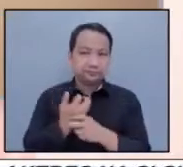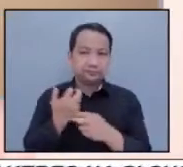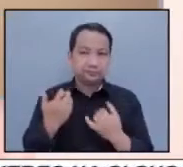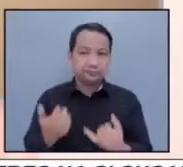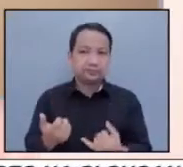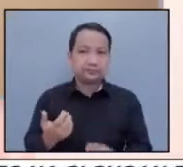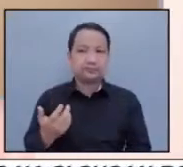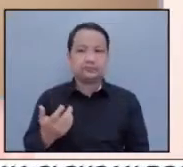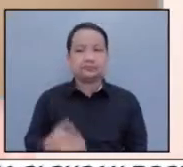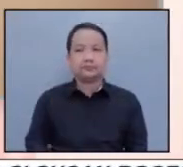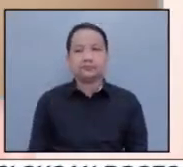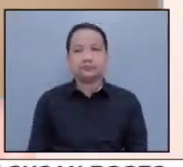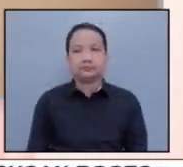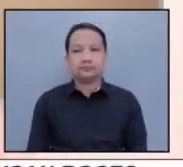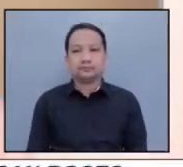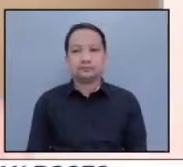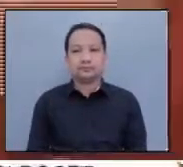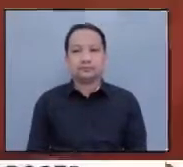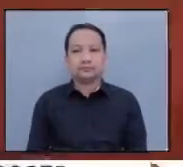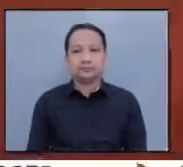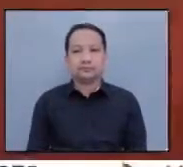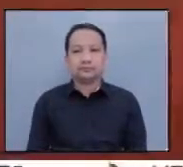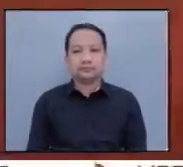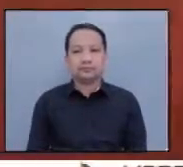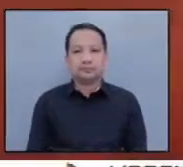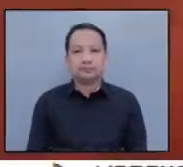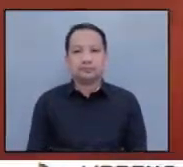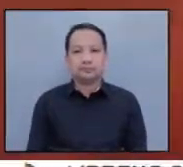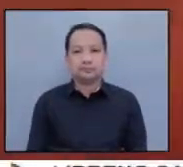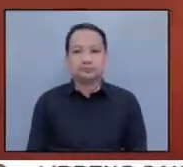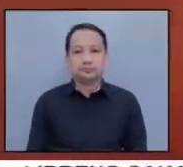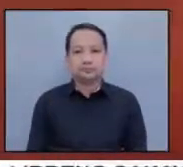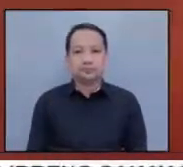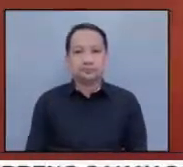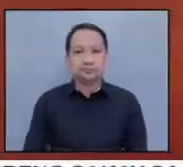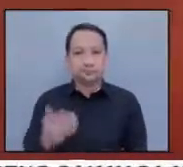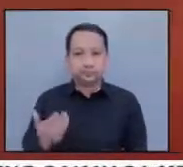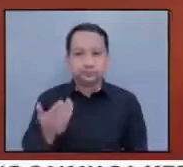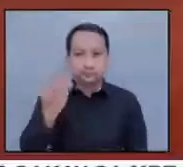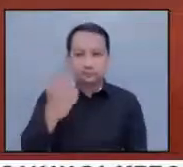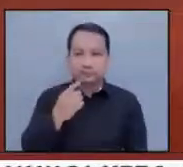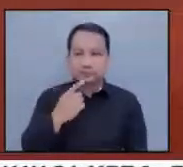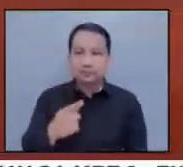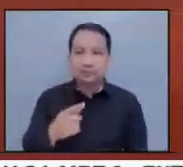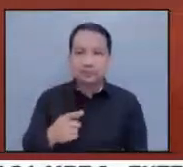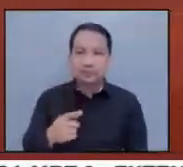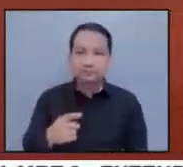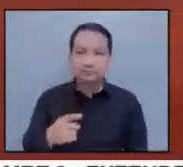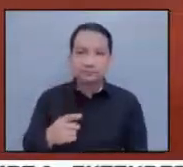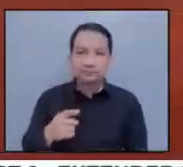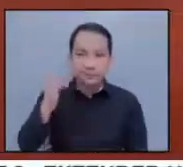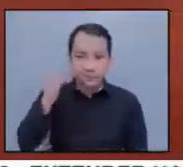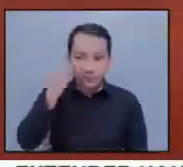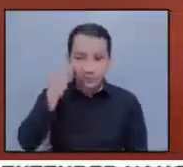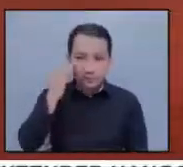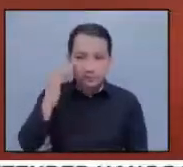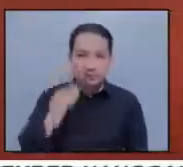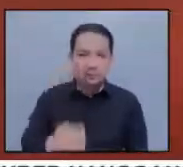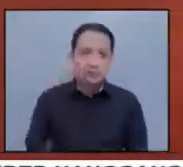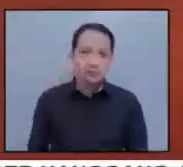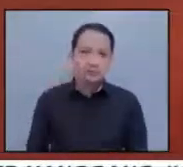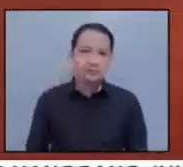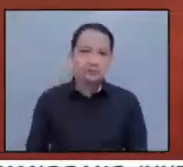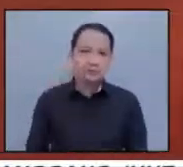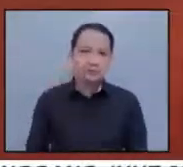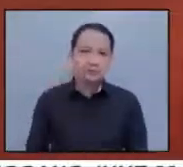Oo nga. Okay. Sir John? Magandang umaga, Julin. Si Kong John Bertis ito. Mayong aga, sir. Opo,